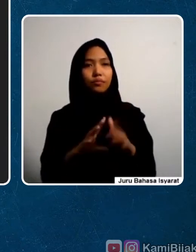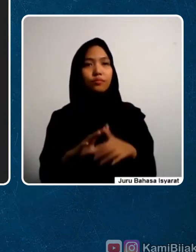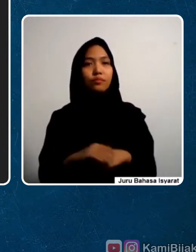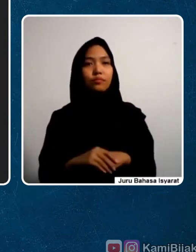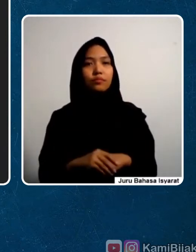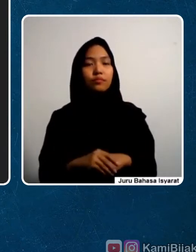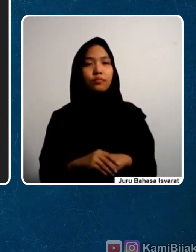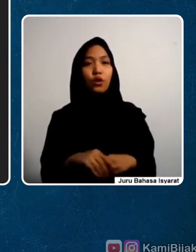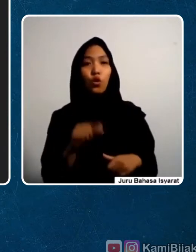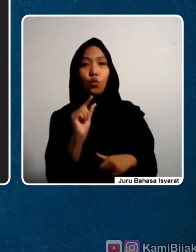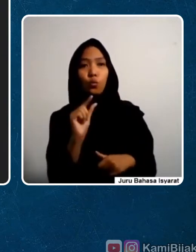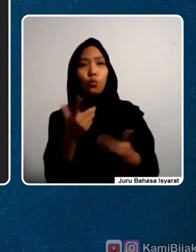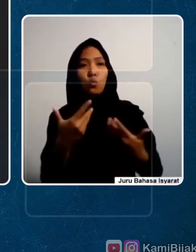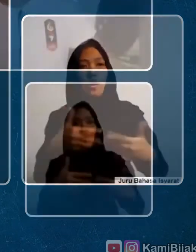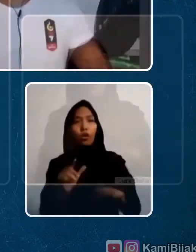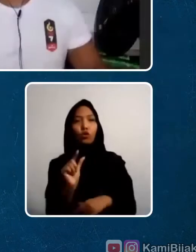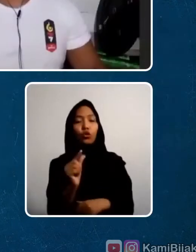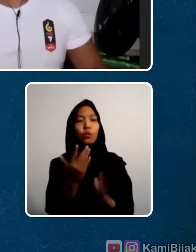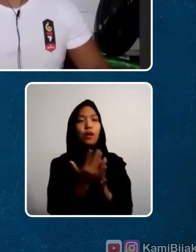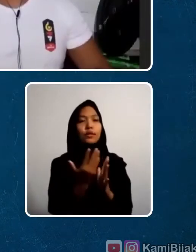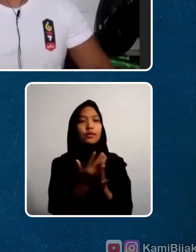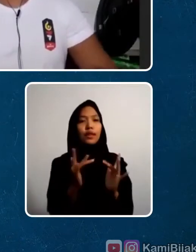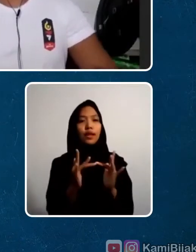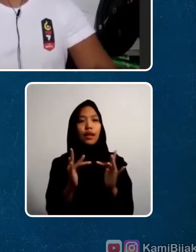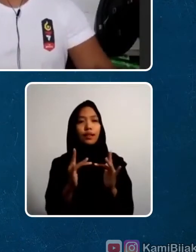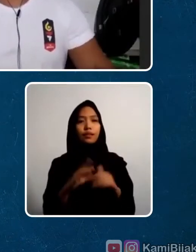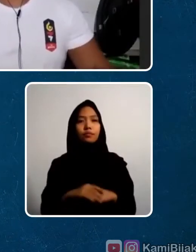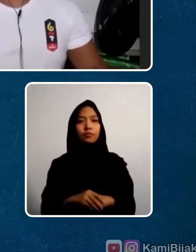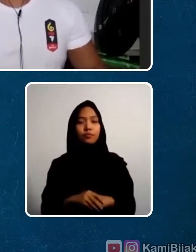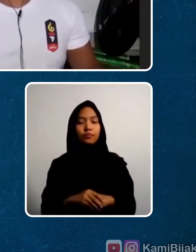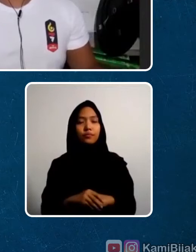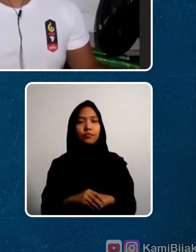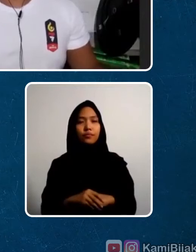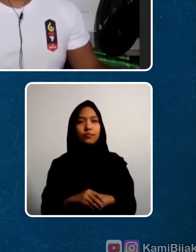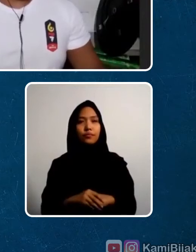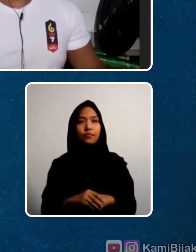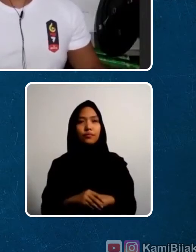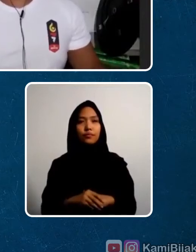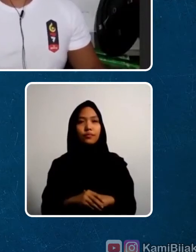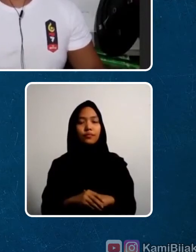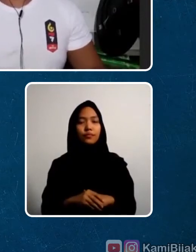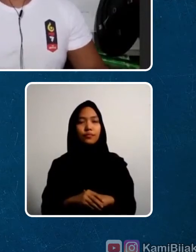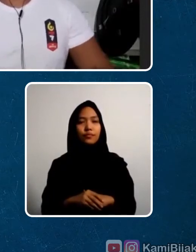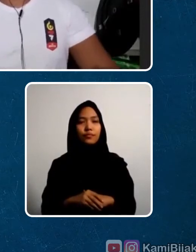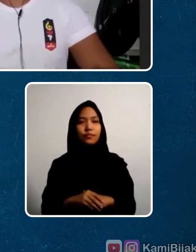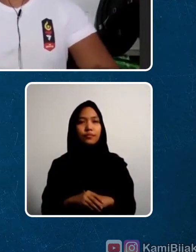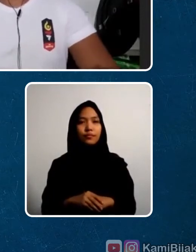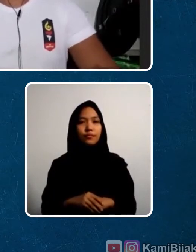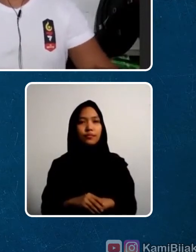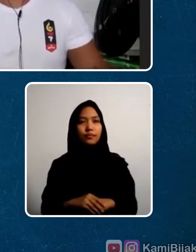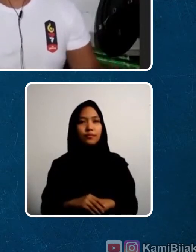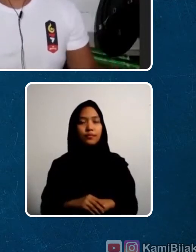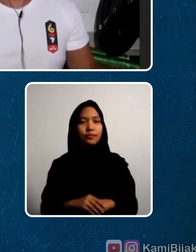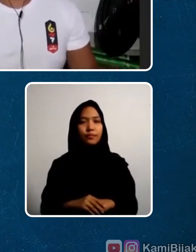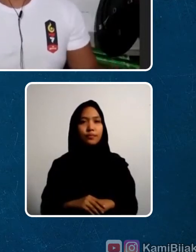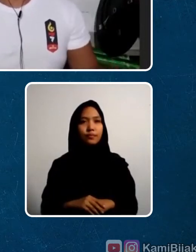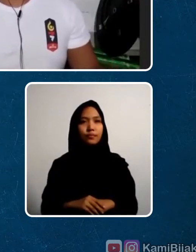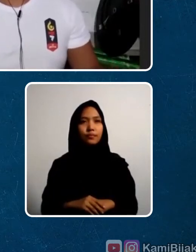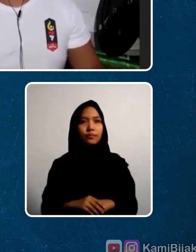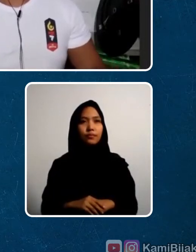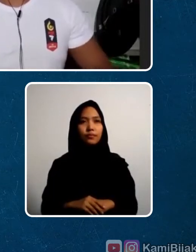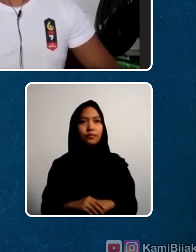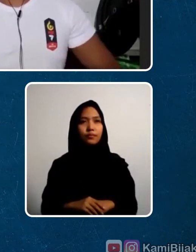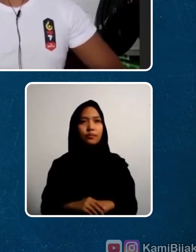di standby-kan di arena Car Free Day. Masyarakat umum boleh mengakses internet di situ